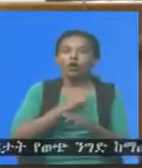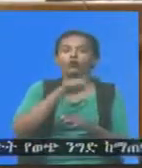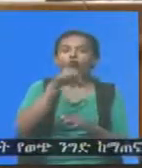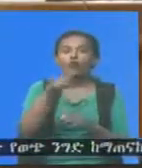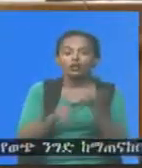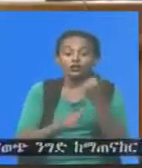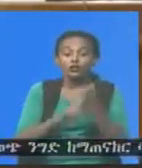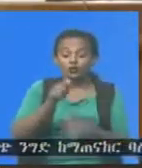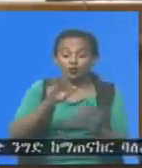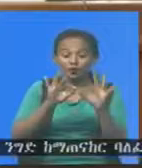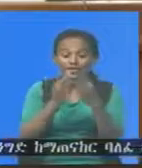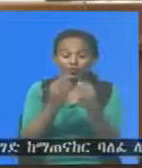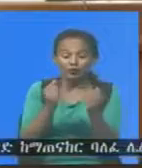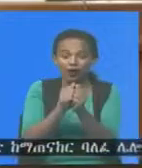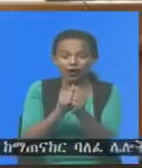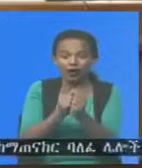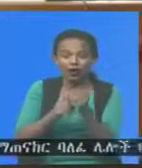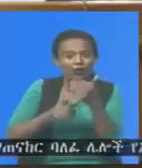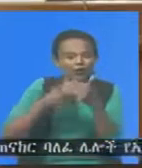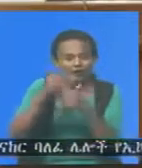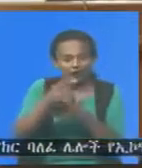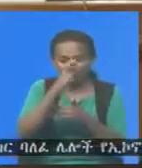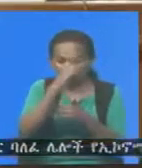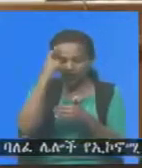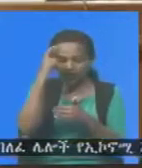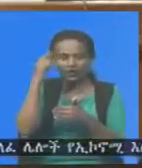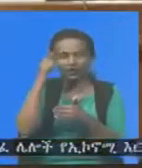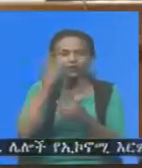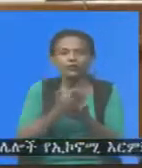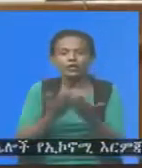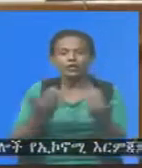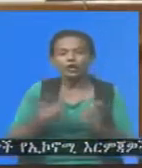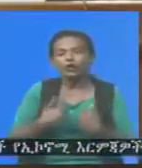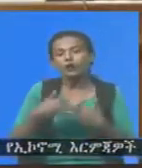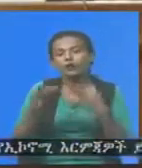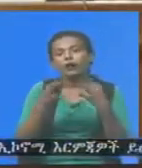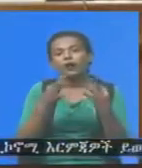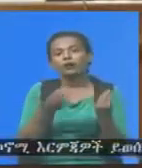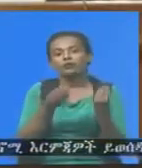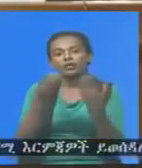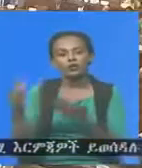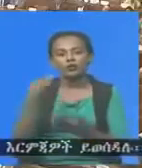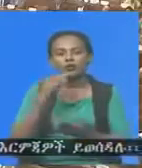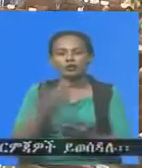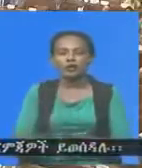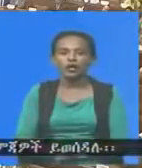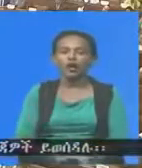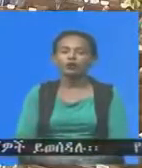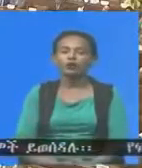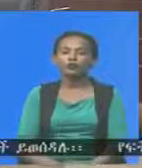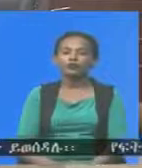ከተጎዱ ቤተሰብ ጋር በቀጣይ ምክንያት የታሰበ ነገር አለ ወይ? ማብራሪያ ብሰጥበት አመሰግናለሁ።